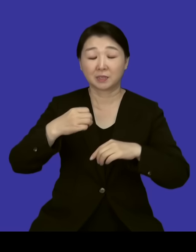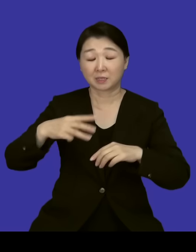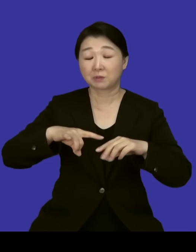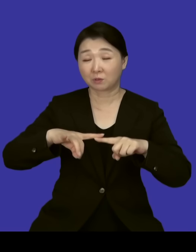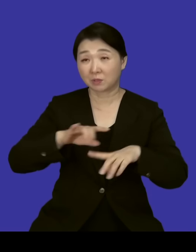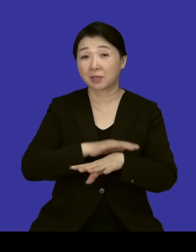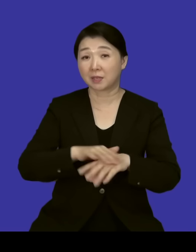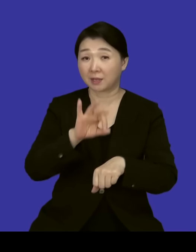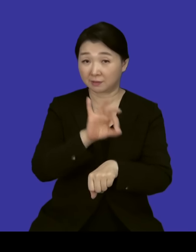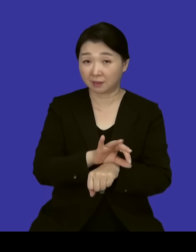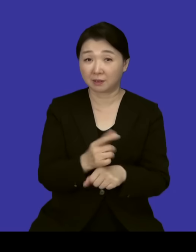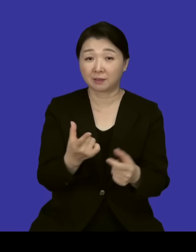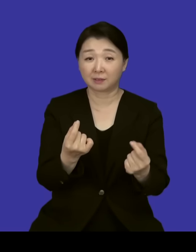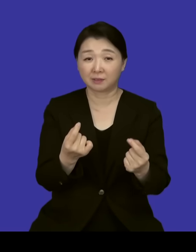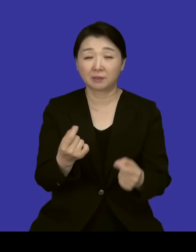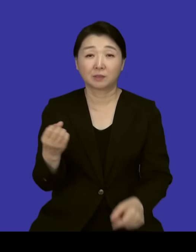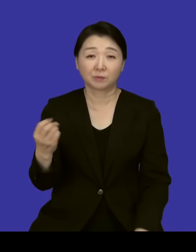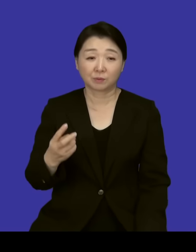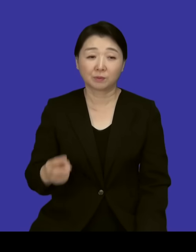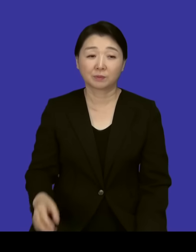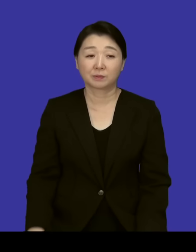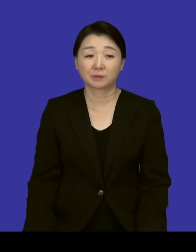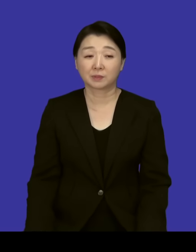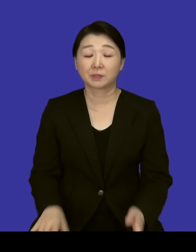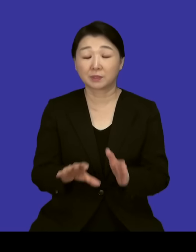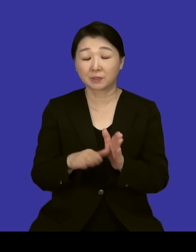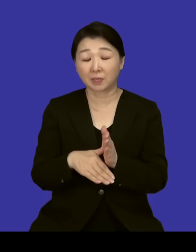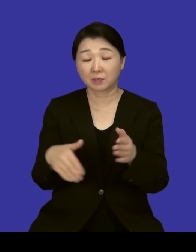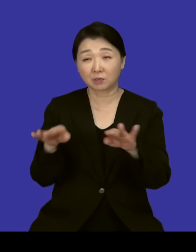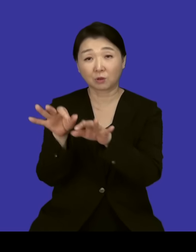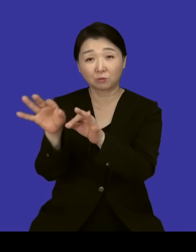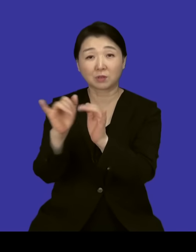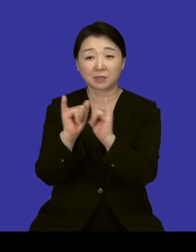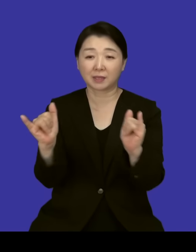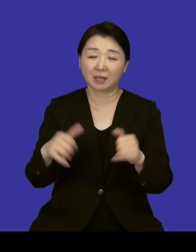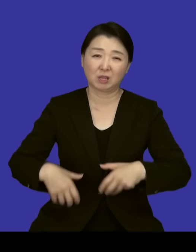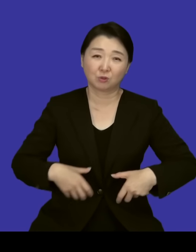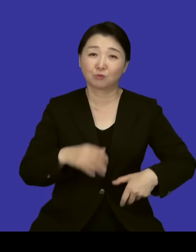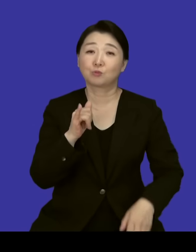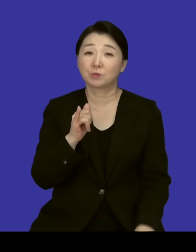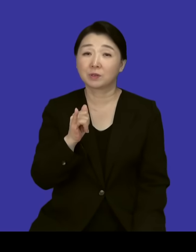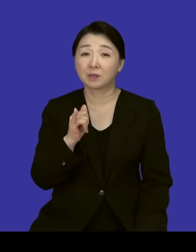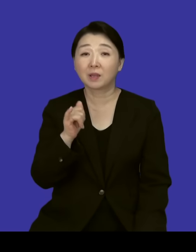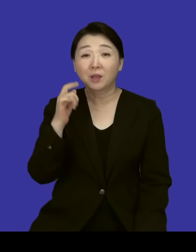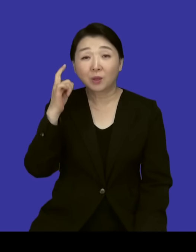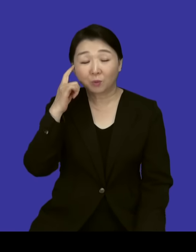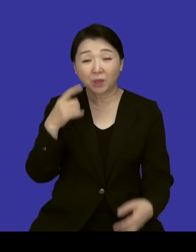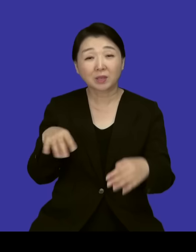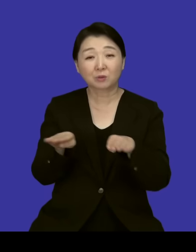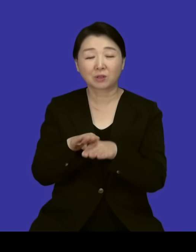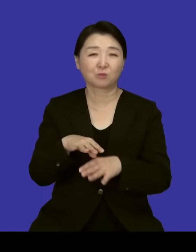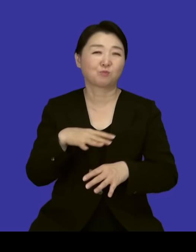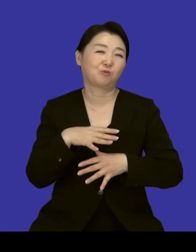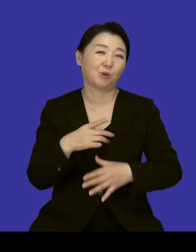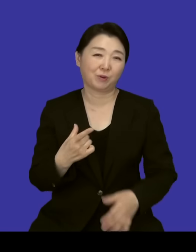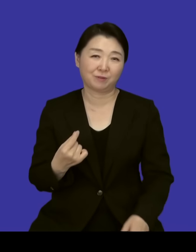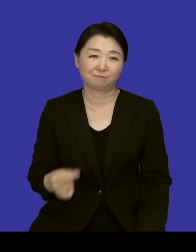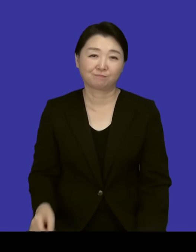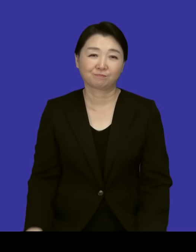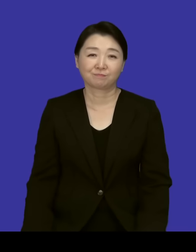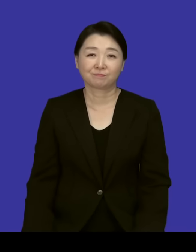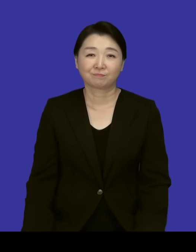잘 사셨다는 거죠. 예. 그리고 그때 당시에 기관 투자가들이 약간 주춤하고 있었어요. 예. 기관들도 이제 겁이 나거든요. 그렇죠.